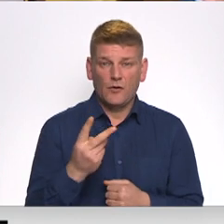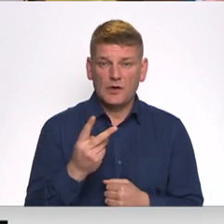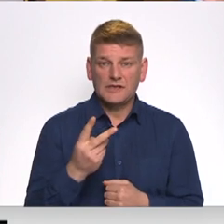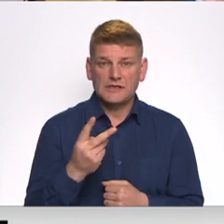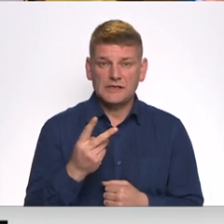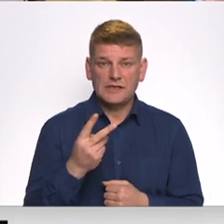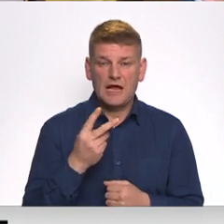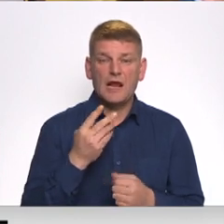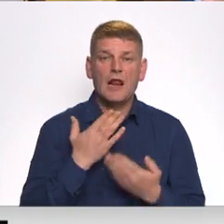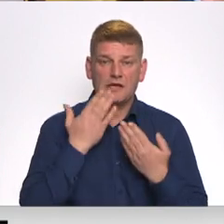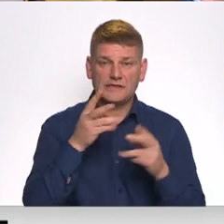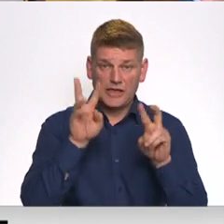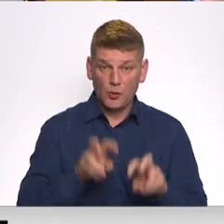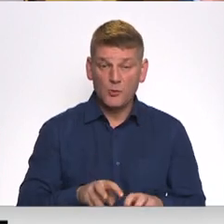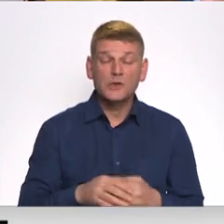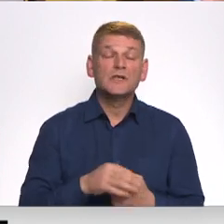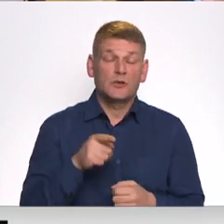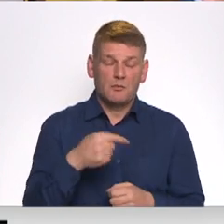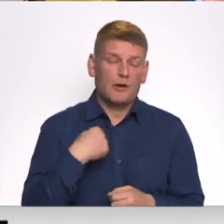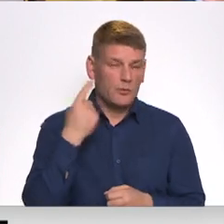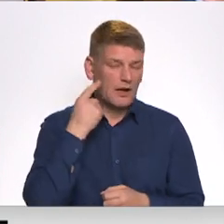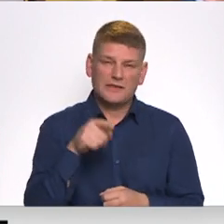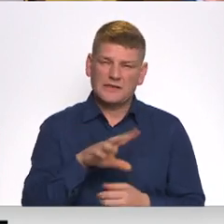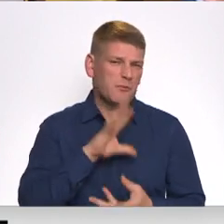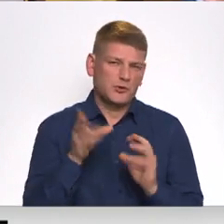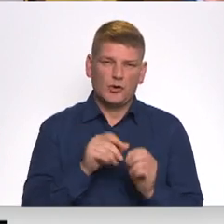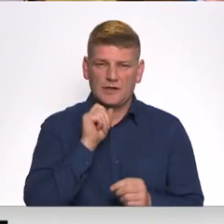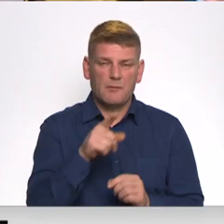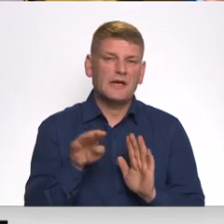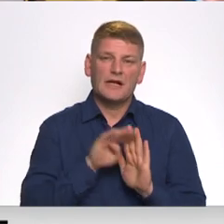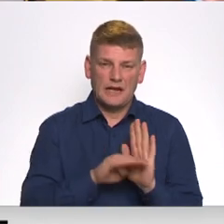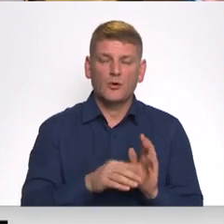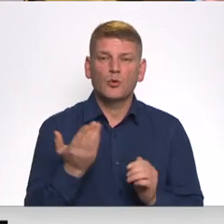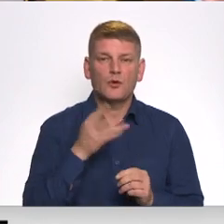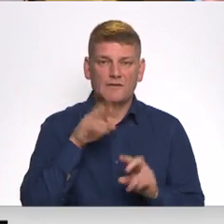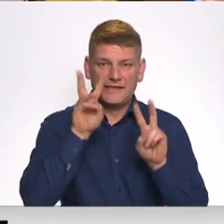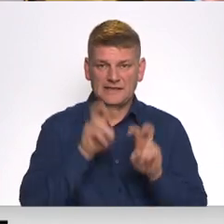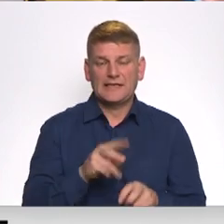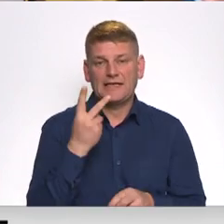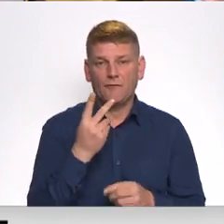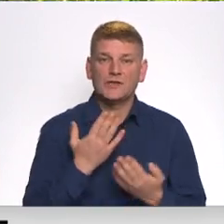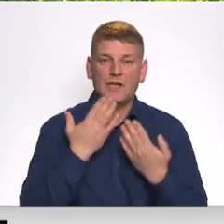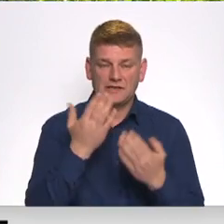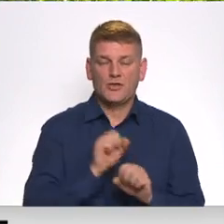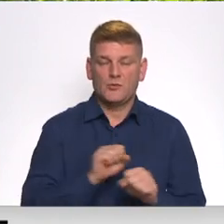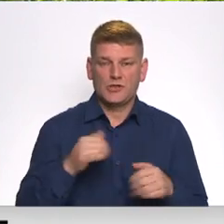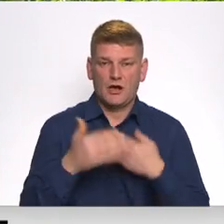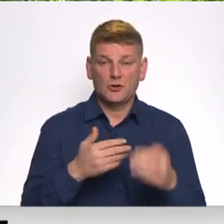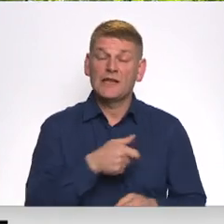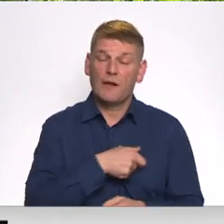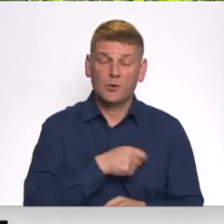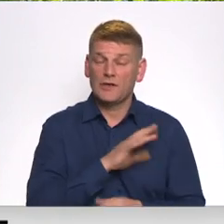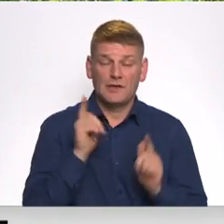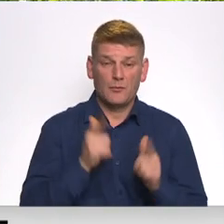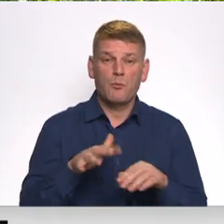divos skatījumos, lasījumos, un manuprāt, tas absolūti nebija likums, kuru var izskatīt divos lasījumos ļoti ātri. Deputātiem